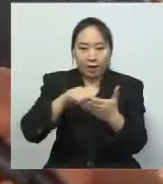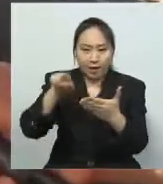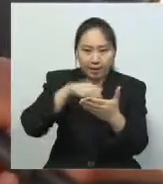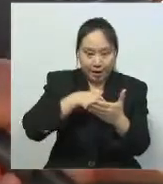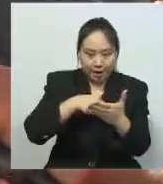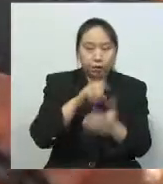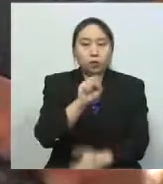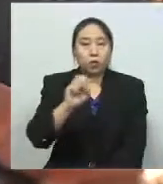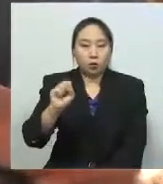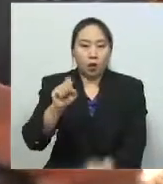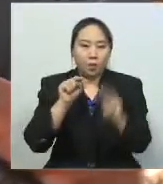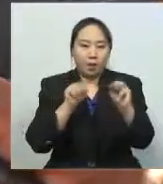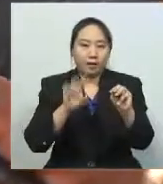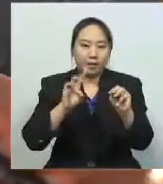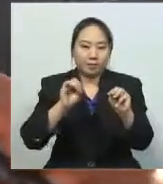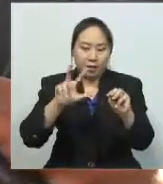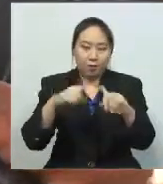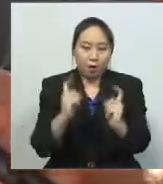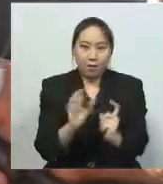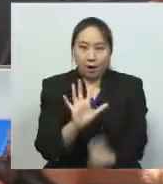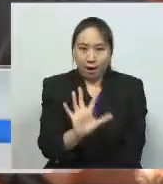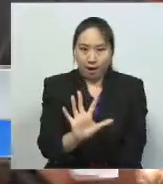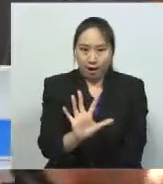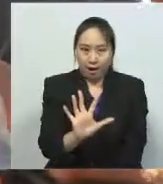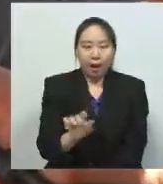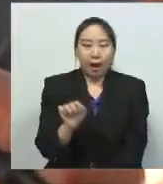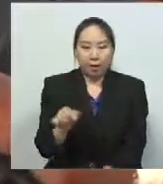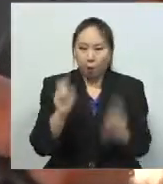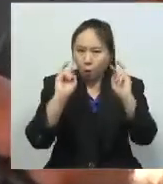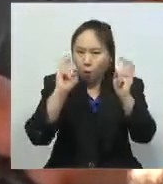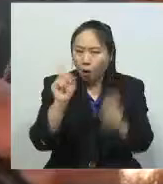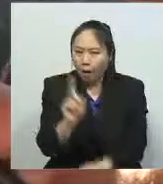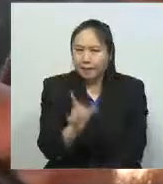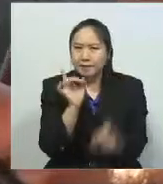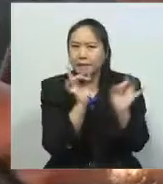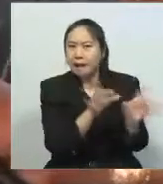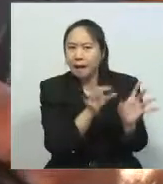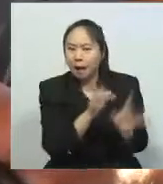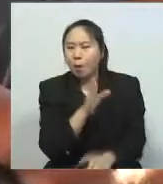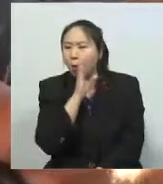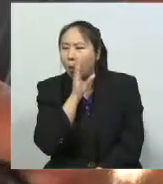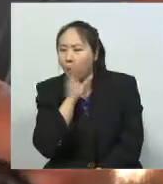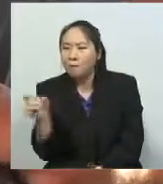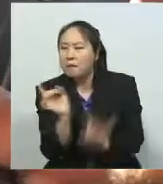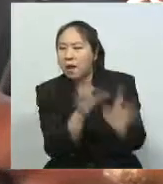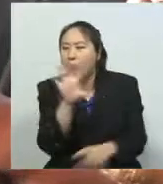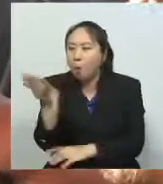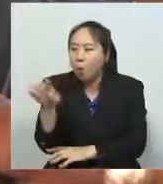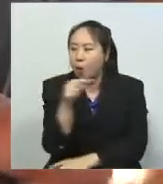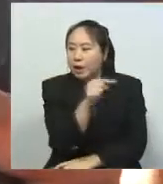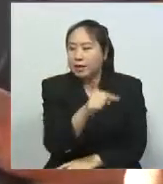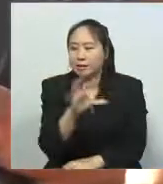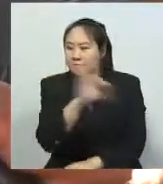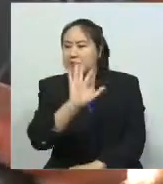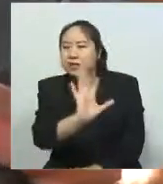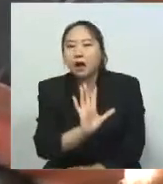าผู้แทนราษฎรนะคะมาตรา73วงเล็บ5ซึ่งเป็นเรื่องของการใส่ร้ายด้วยความเท็จให้ไม่เลือกนะคะเ